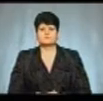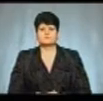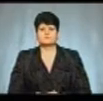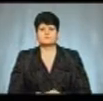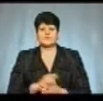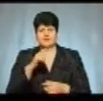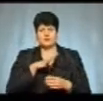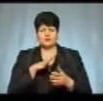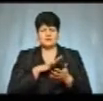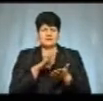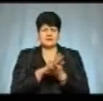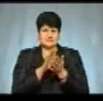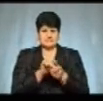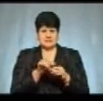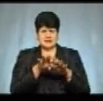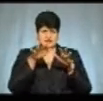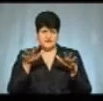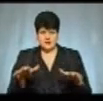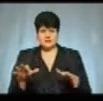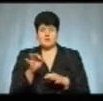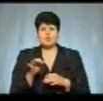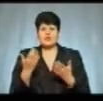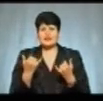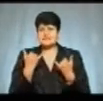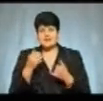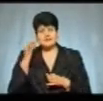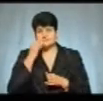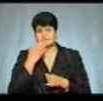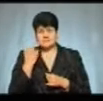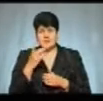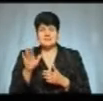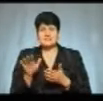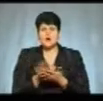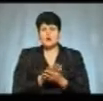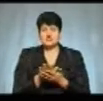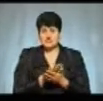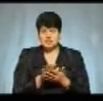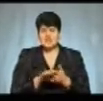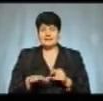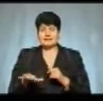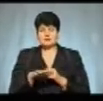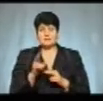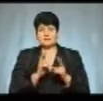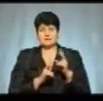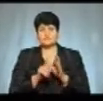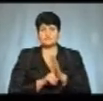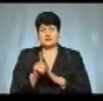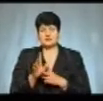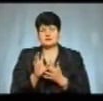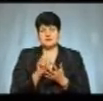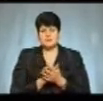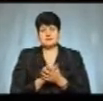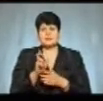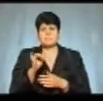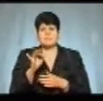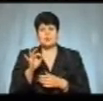Там було стихійне сміттєзвалище, про яке зараз не згадують. Після очищення території підприємство почало займатися виготовленням